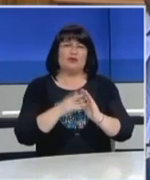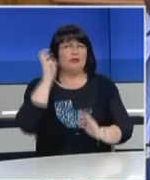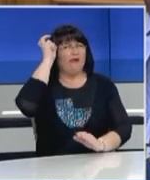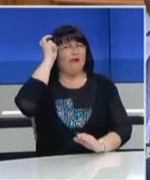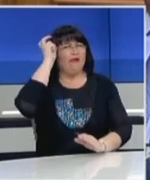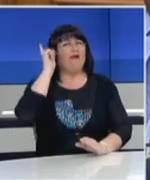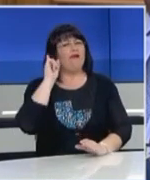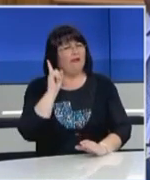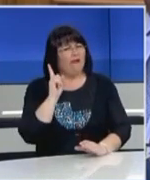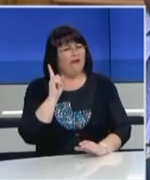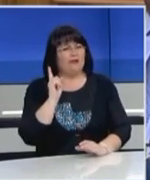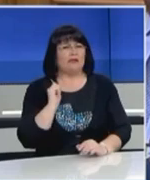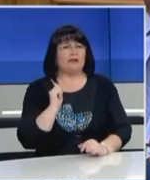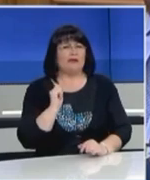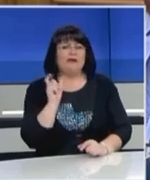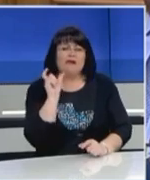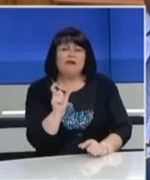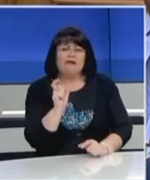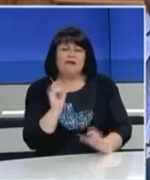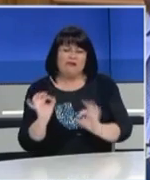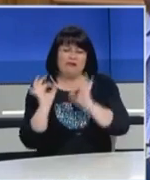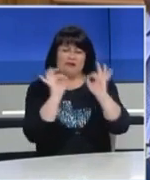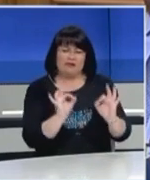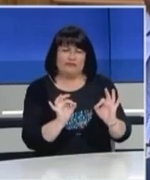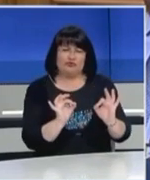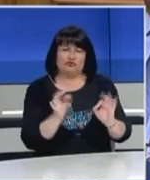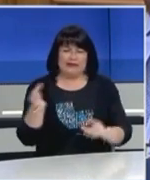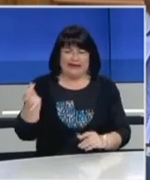κατέγραψα. Το κατέγραψα επιλέξει, διότι κάπου